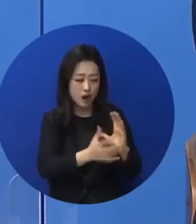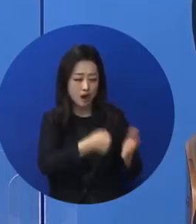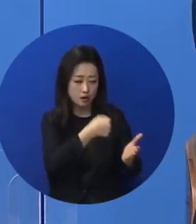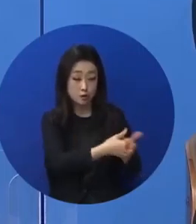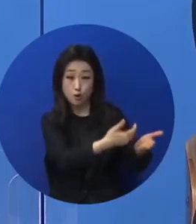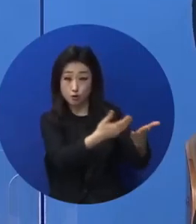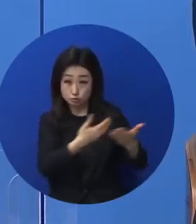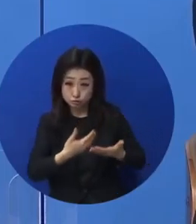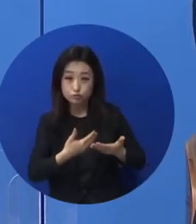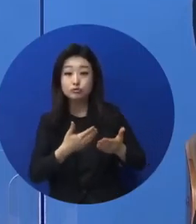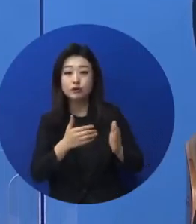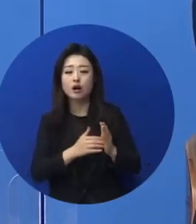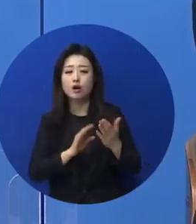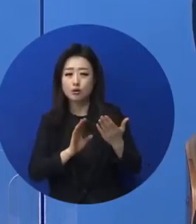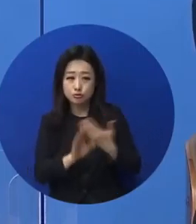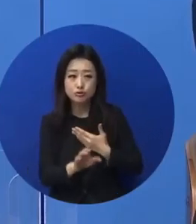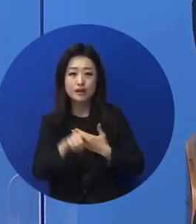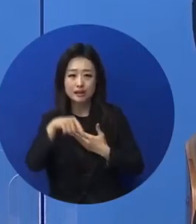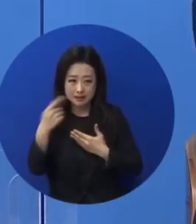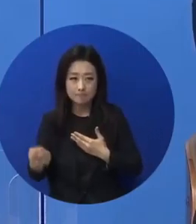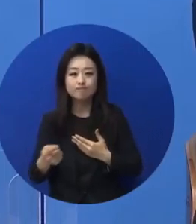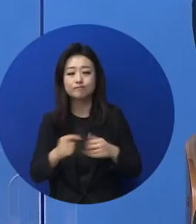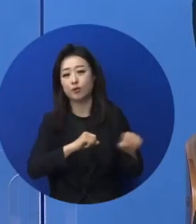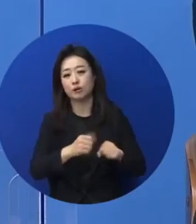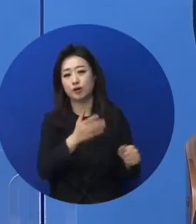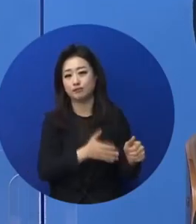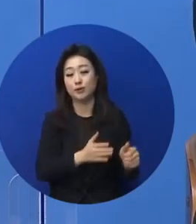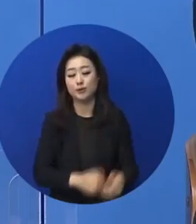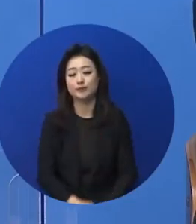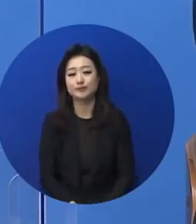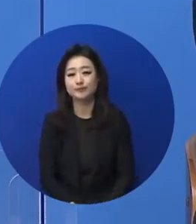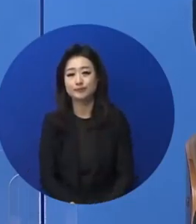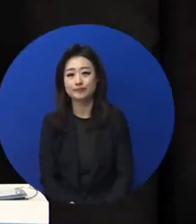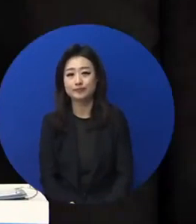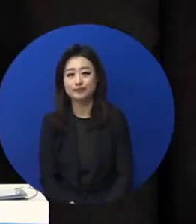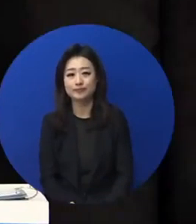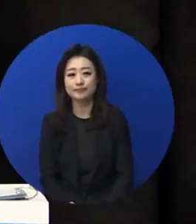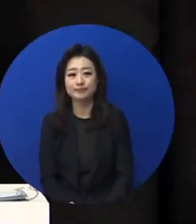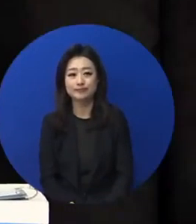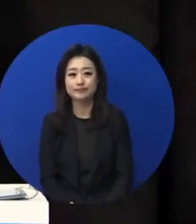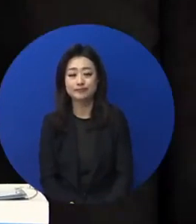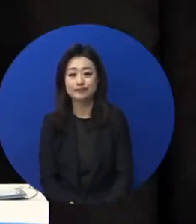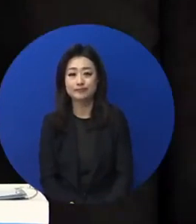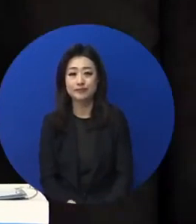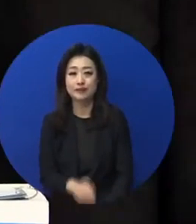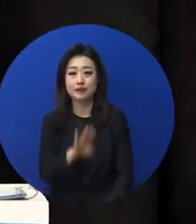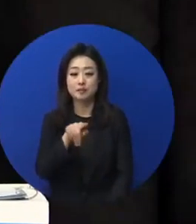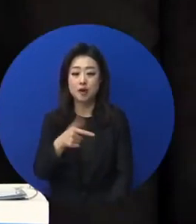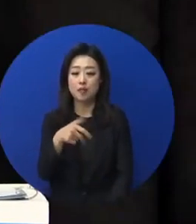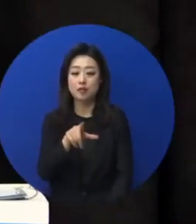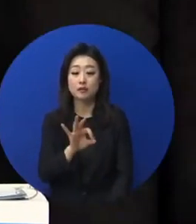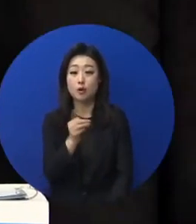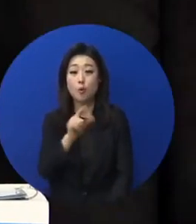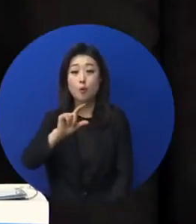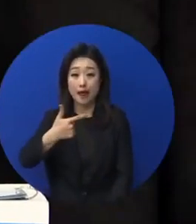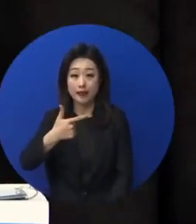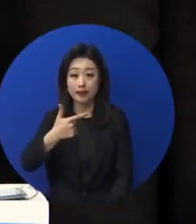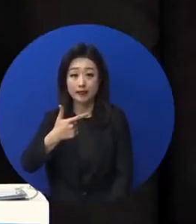대한 이야기를 하는 게 마땅한 순서라고 생각을 합니다. 네, 다음으로는 변성환 후보자